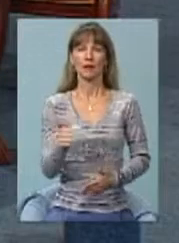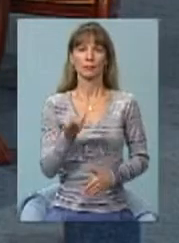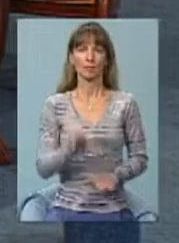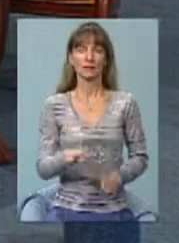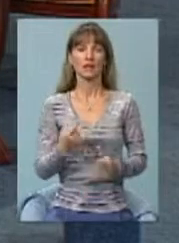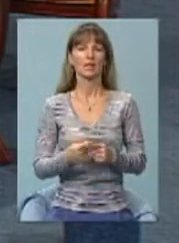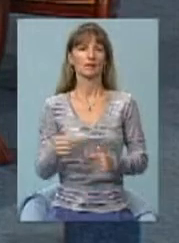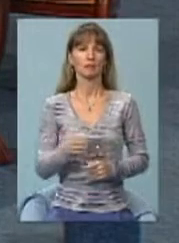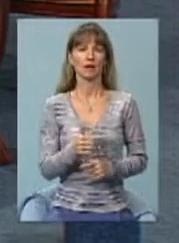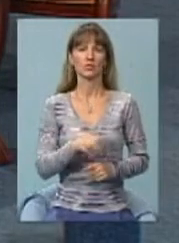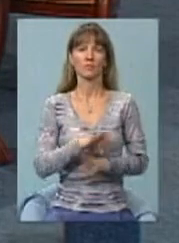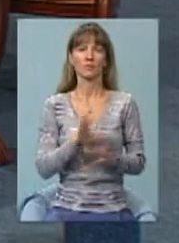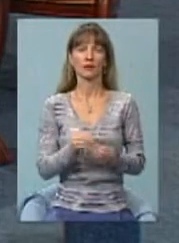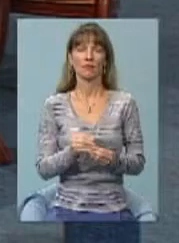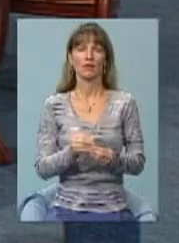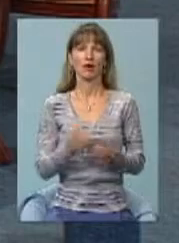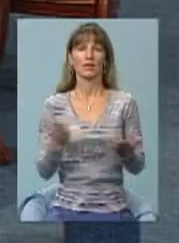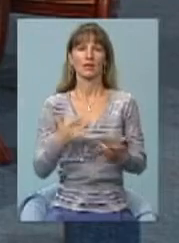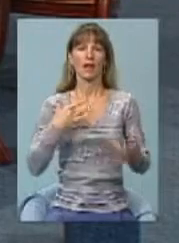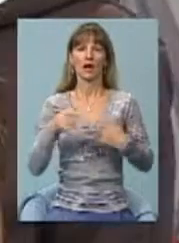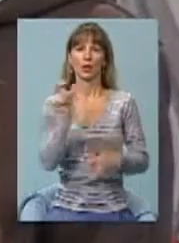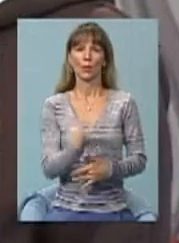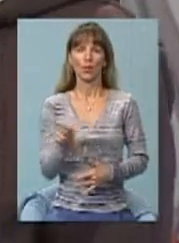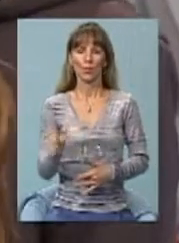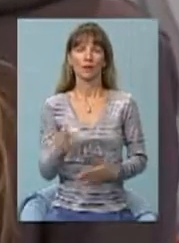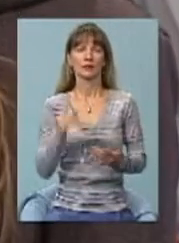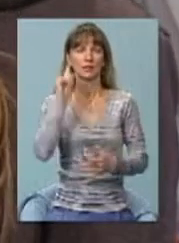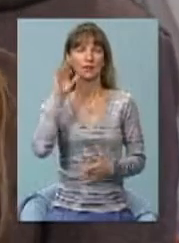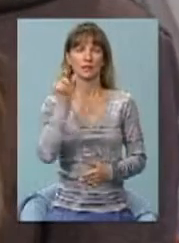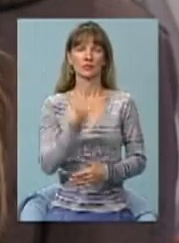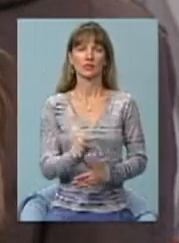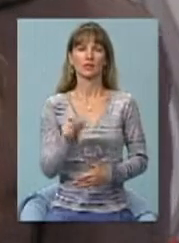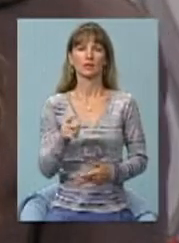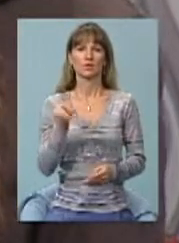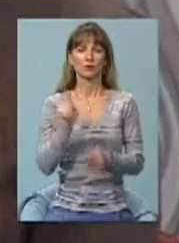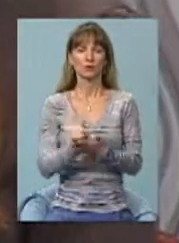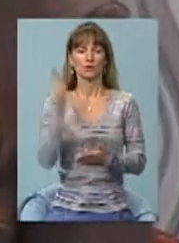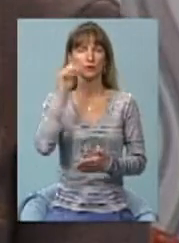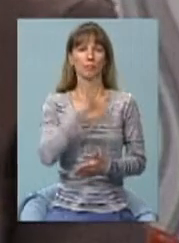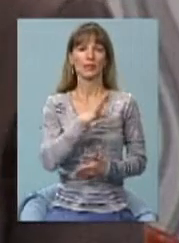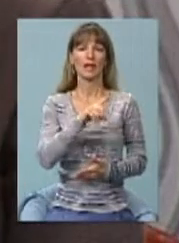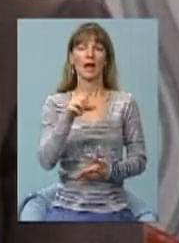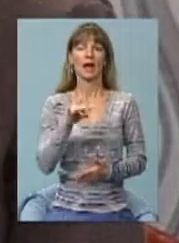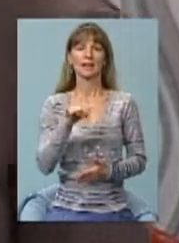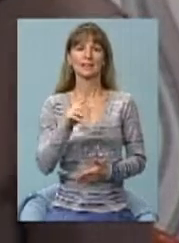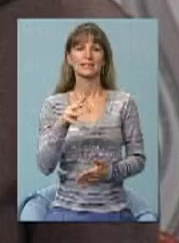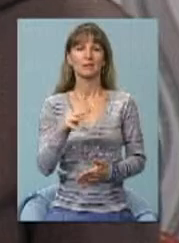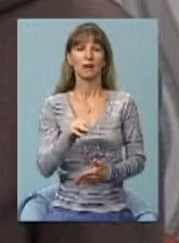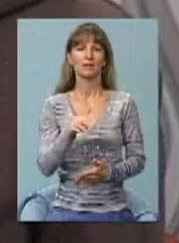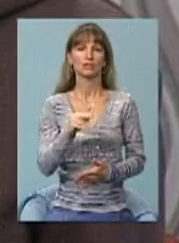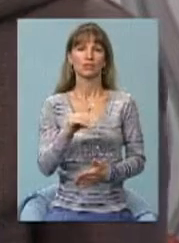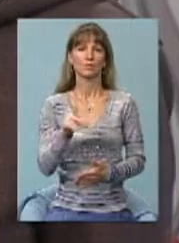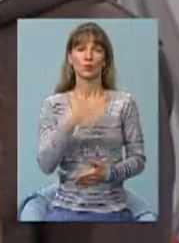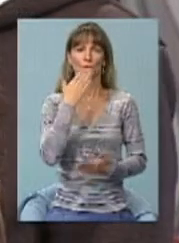вважаю, що це, прежде всего, бізнесмени, актери, якісь відомі особисті. Тобто вони мають якось навчитися бути харизматичними, аби їх